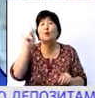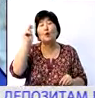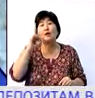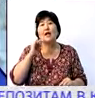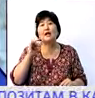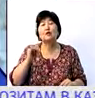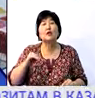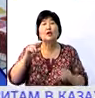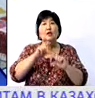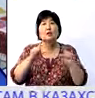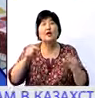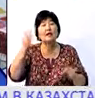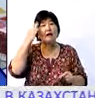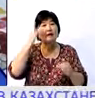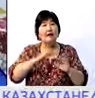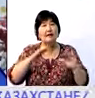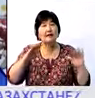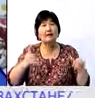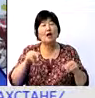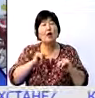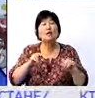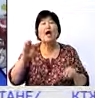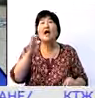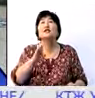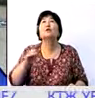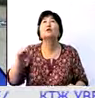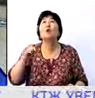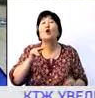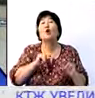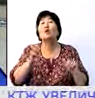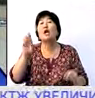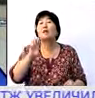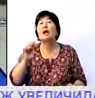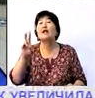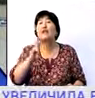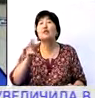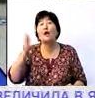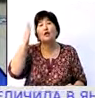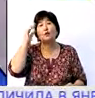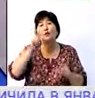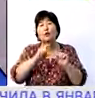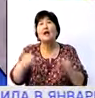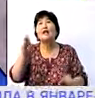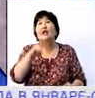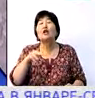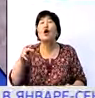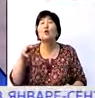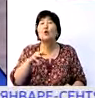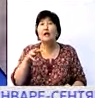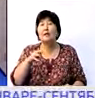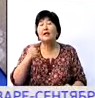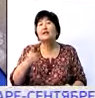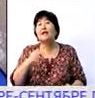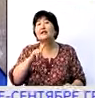истории школы-интерната для одаренных детей номер 4 Асимкуль Жаксылыкова, учитель биологии Назарбаев интеллектуальной школы Дариха Мунарбаева,